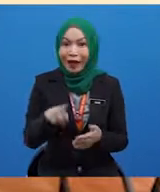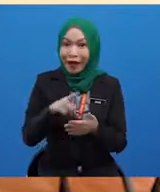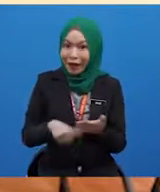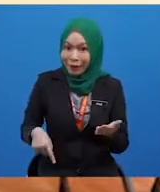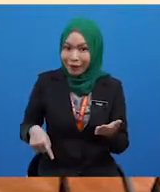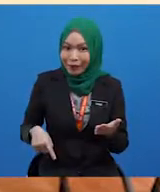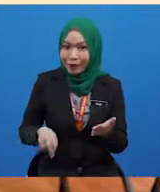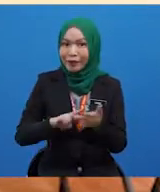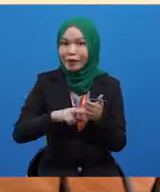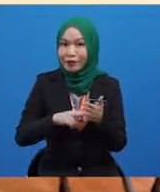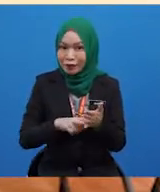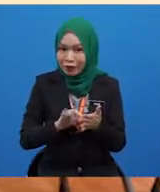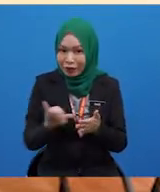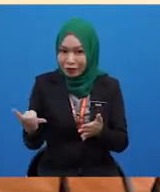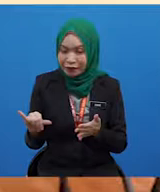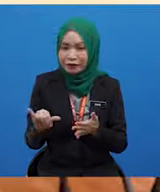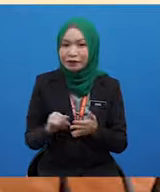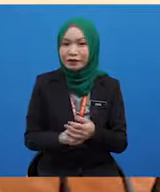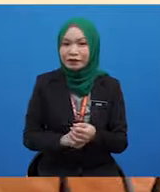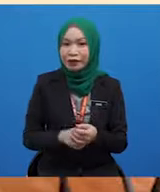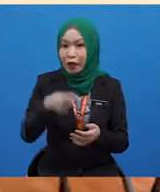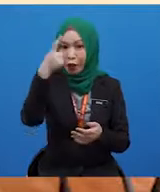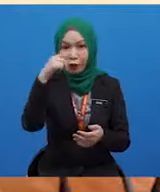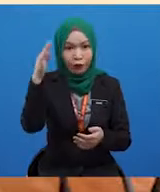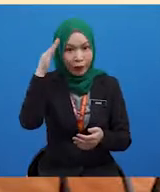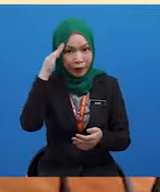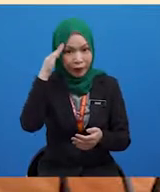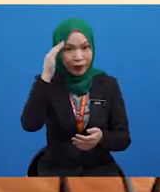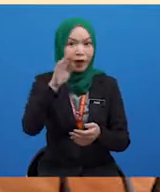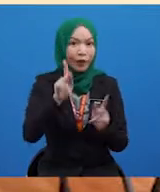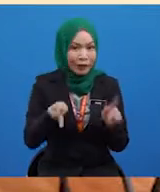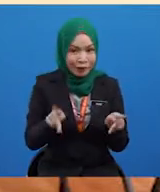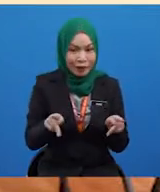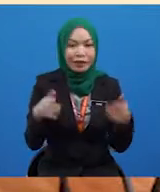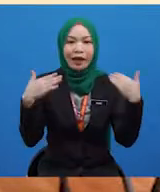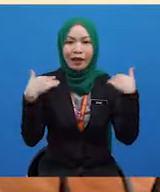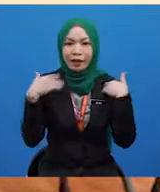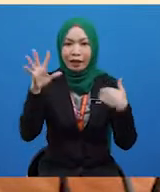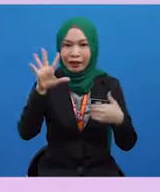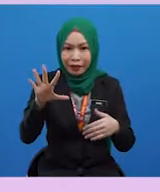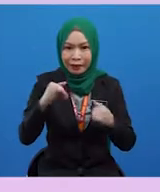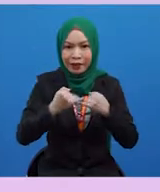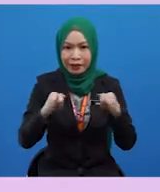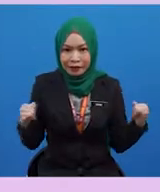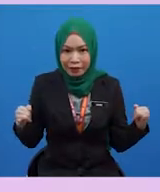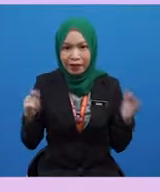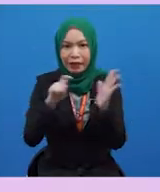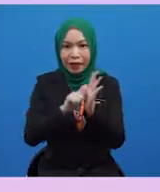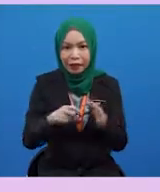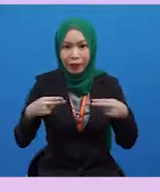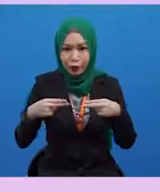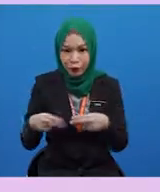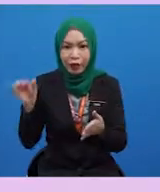Apakah penanda penghubung ini? Untuk pengetahuan para pelajar, terdapat 5 jenis penanda